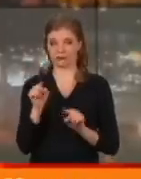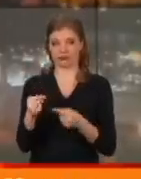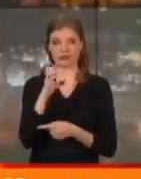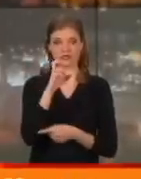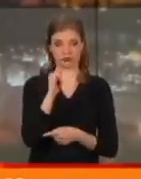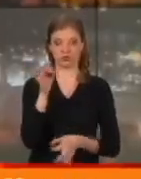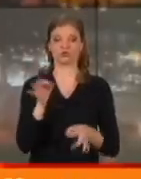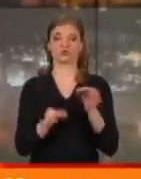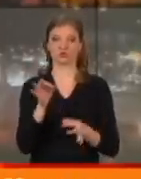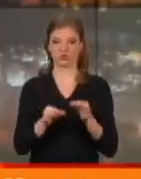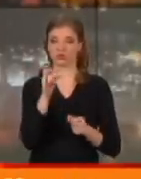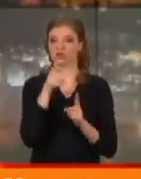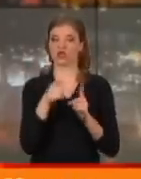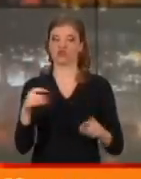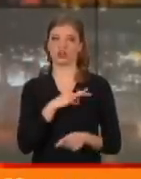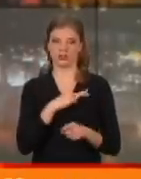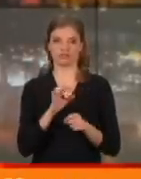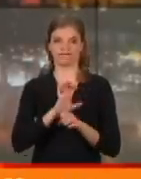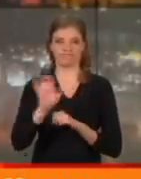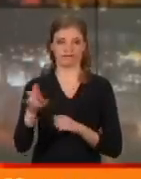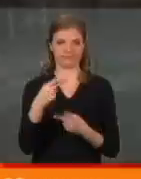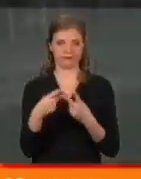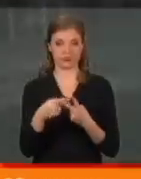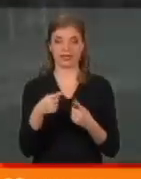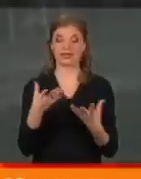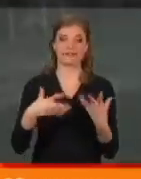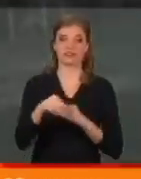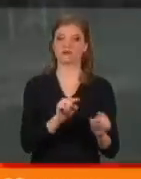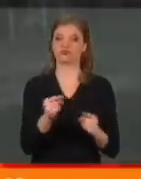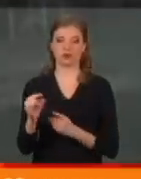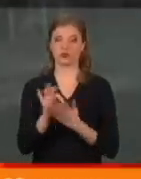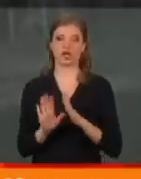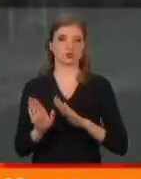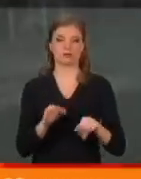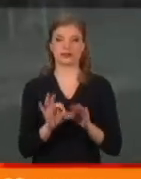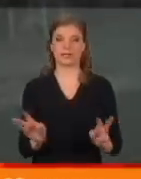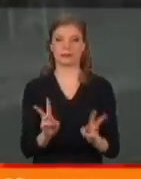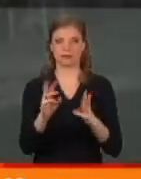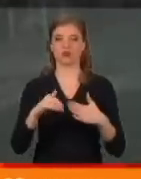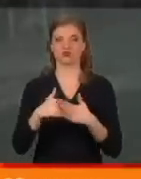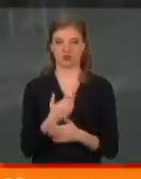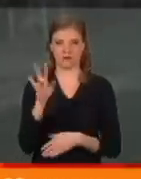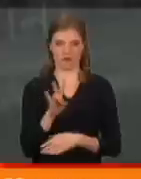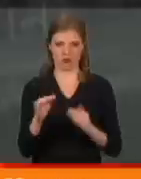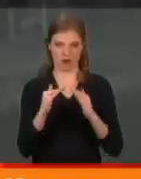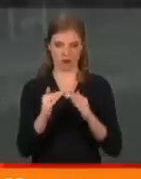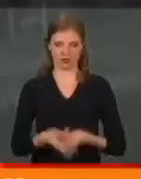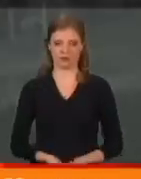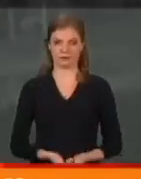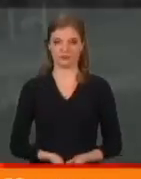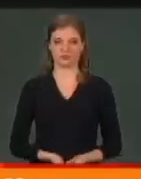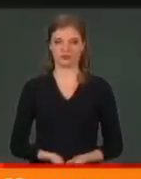СБУ, суд на час слідства доправив за ґрати. Нагадаю, всіх упіймали одразу після підпалу чергового храму.